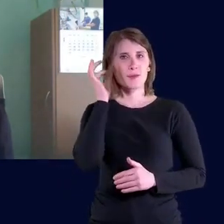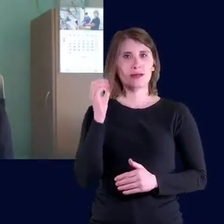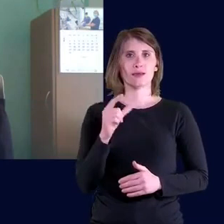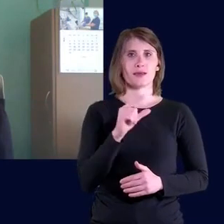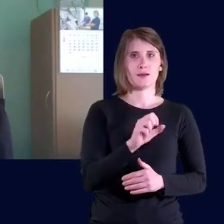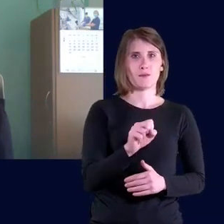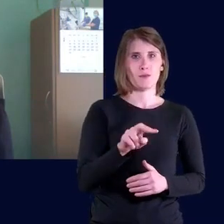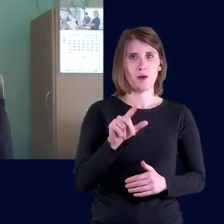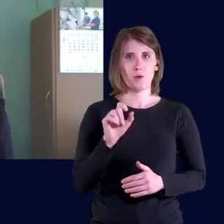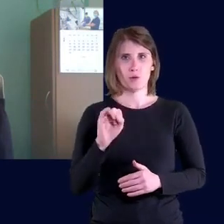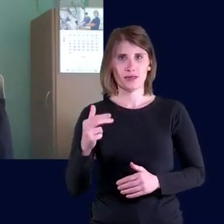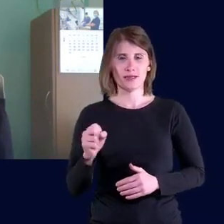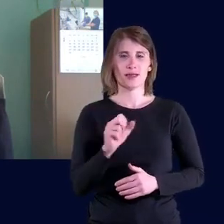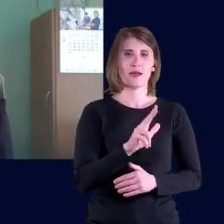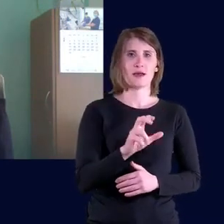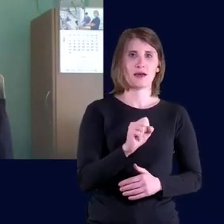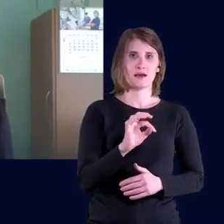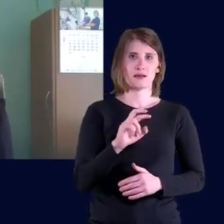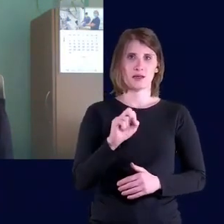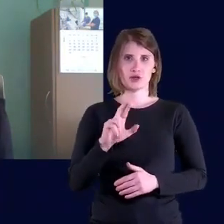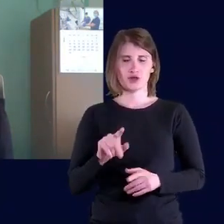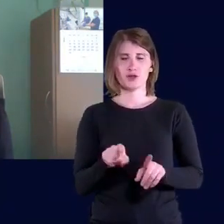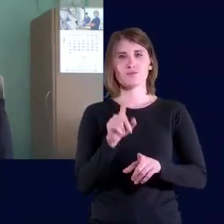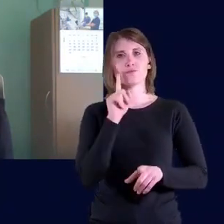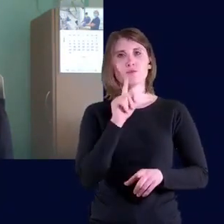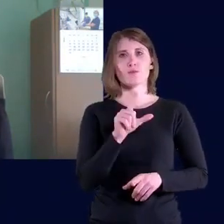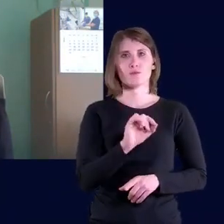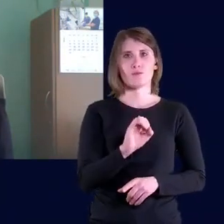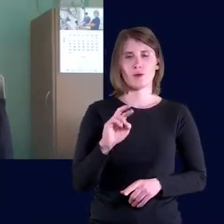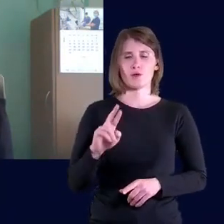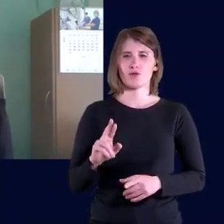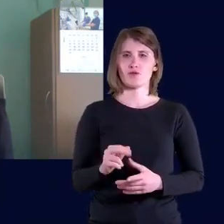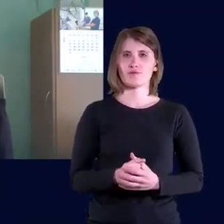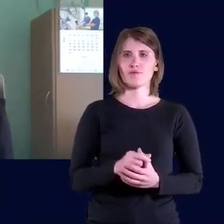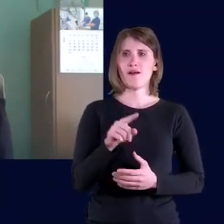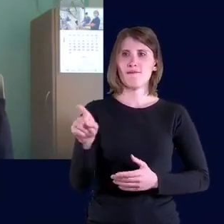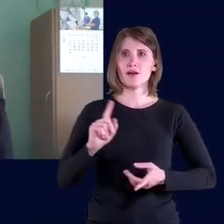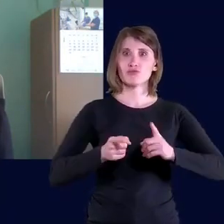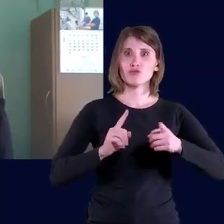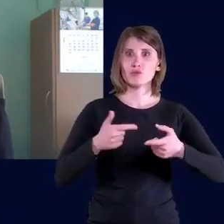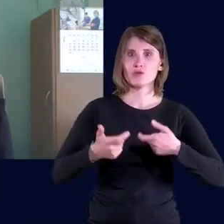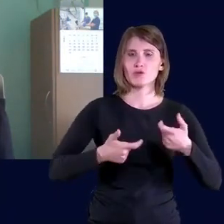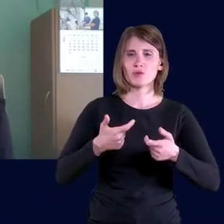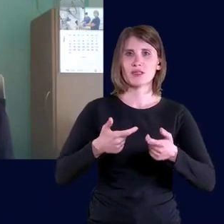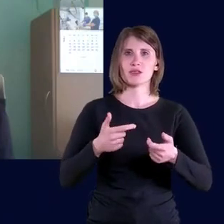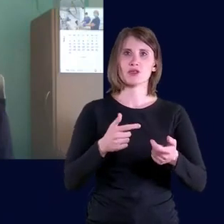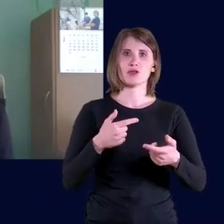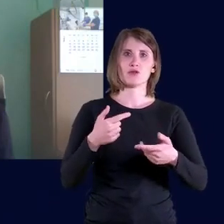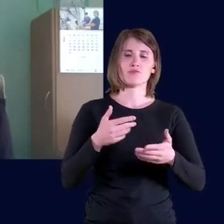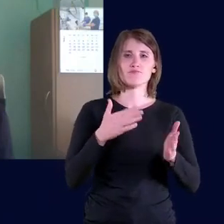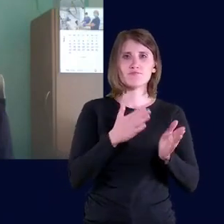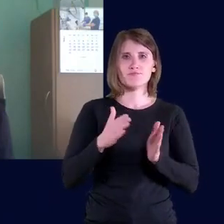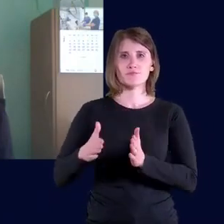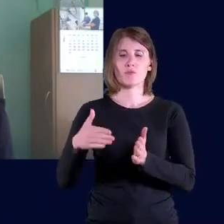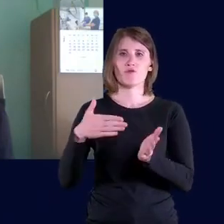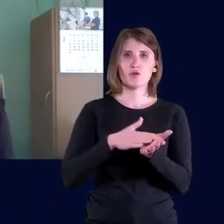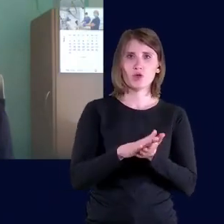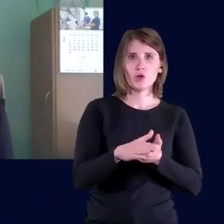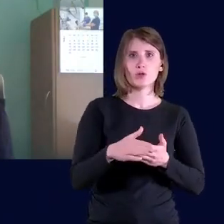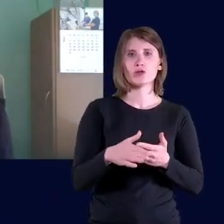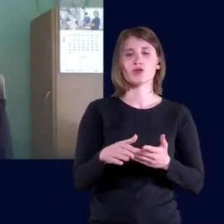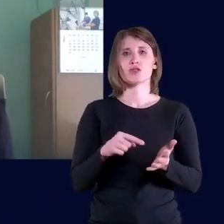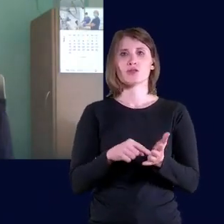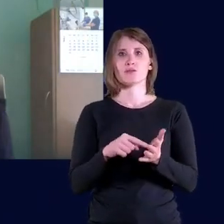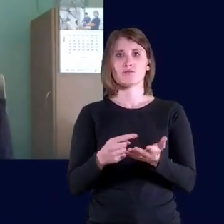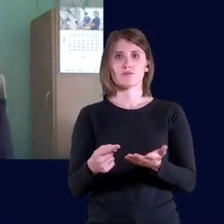ale Katarzyny i pana Piotra Jak szybko udało się państwu opracować wdrożyć procedury które wiązały się z